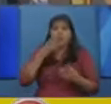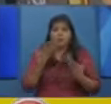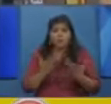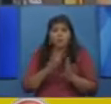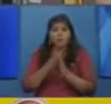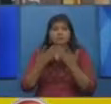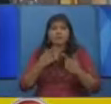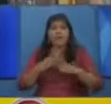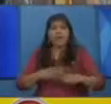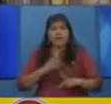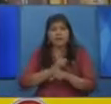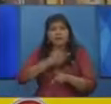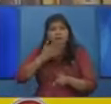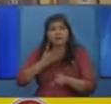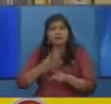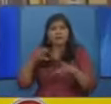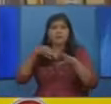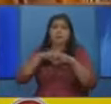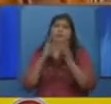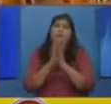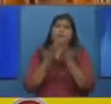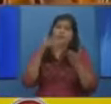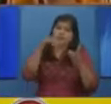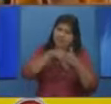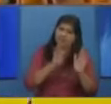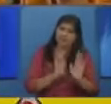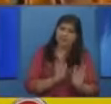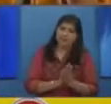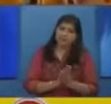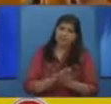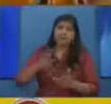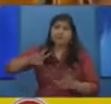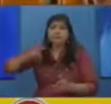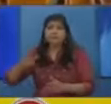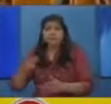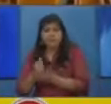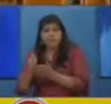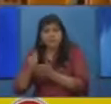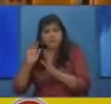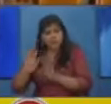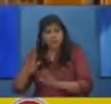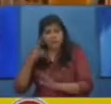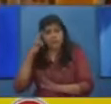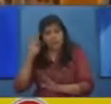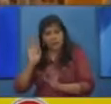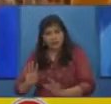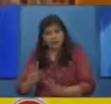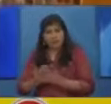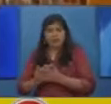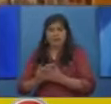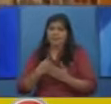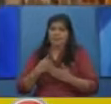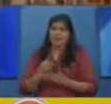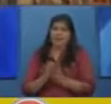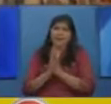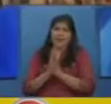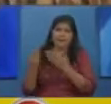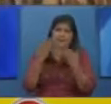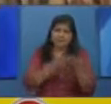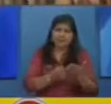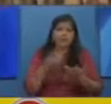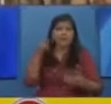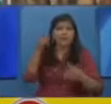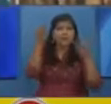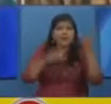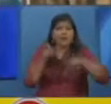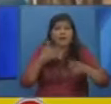पुस्तकें भी शामिल है। यदि आपको इस तरह की और प्रयासों के बारे में कुछ पता है तो मेरा आग्रह है कि